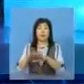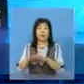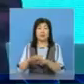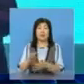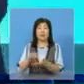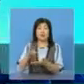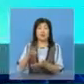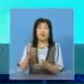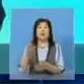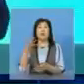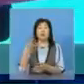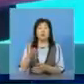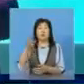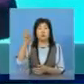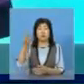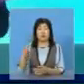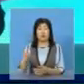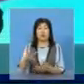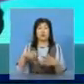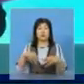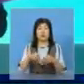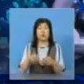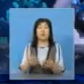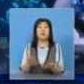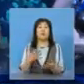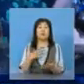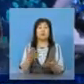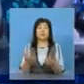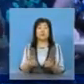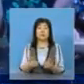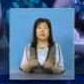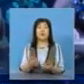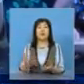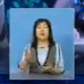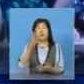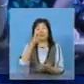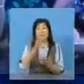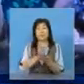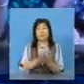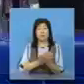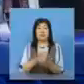филиалы арқылы 4000 ақтөбелік баспаналы болды. Оның 1000-ға жуығы нұрлы жер мемлекеттік